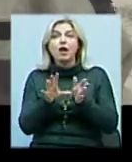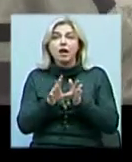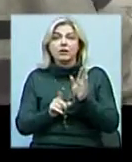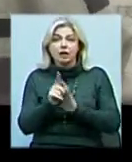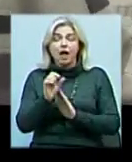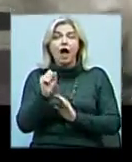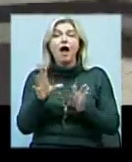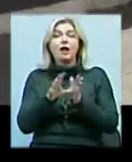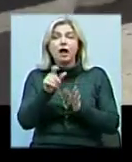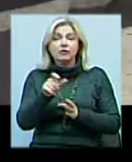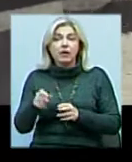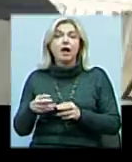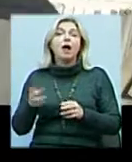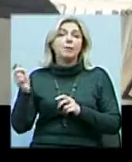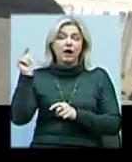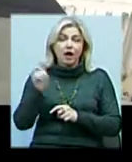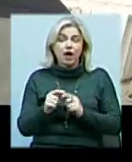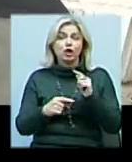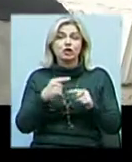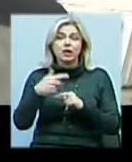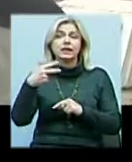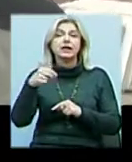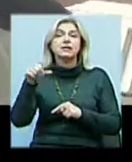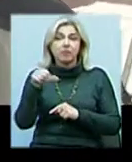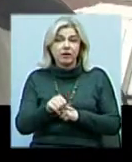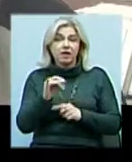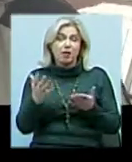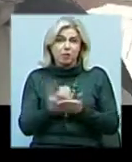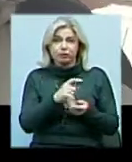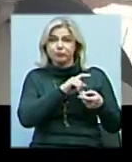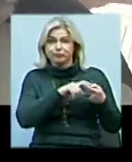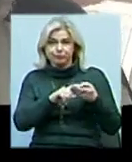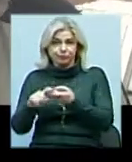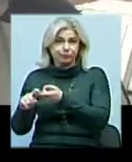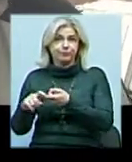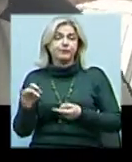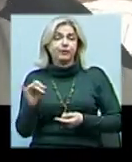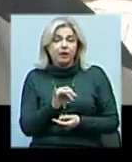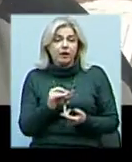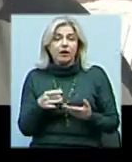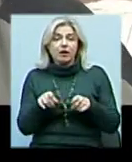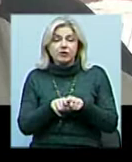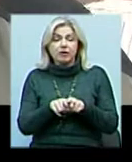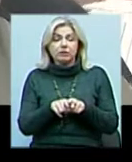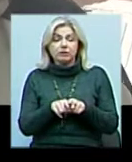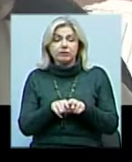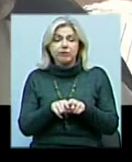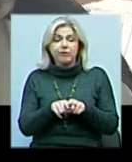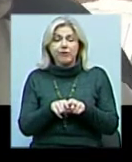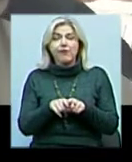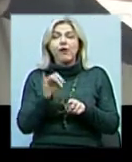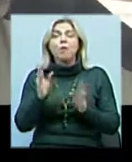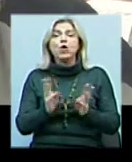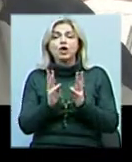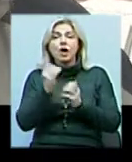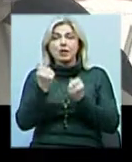через полчаса. І воно ось так пішло. У нас які були вуглекислотні, там 8 огнетушителів, вони придавились, пожарна